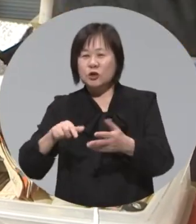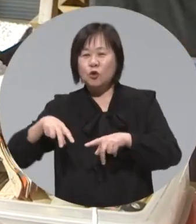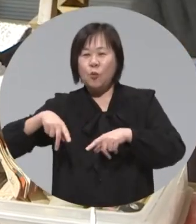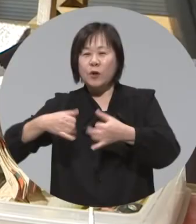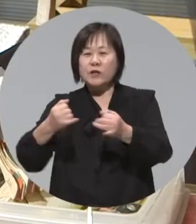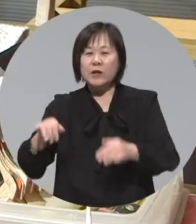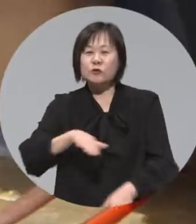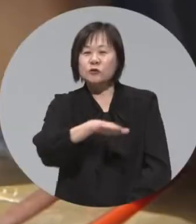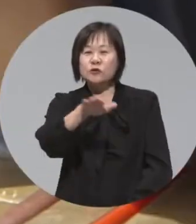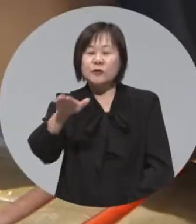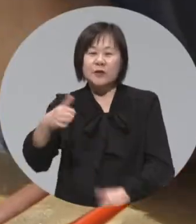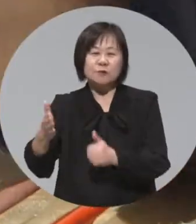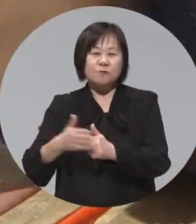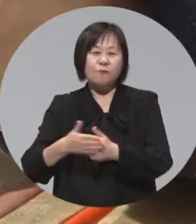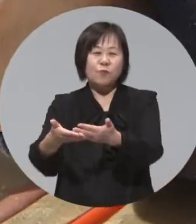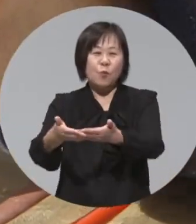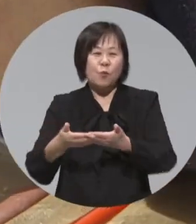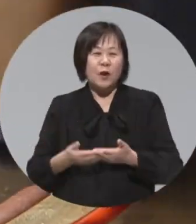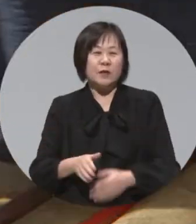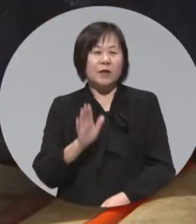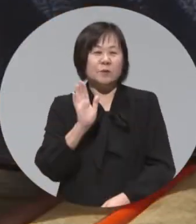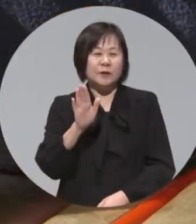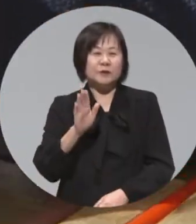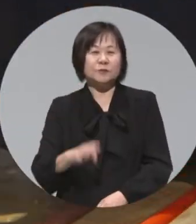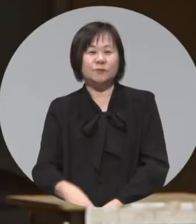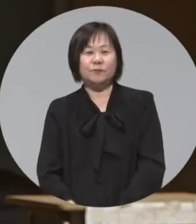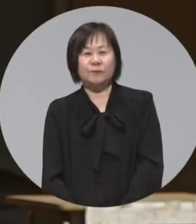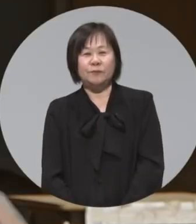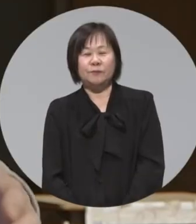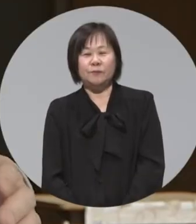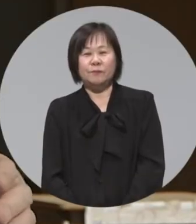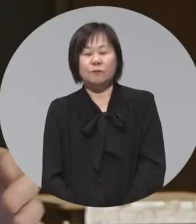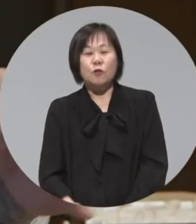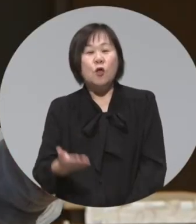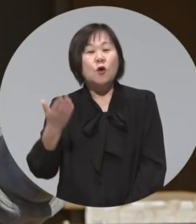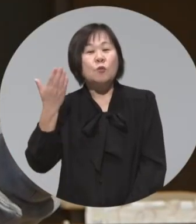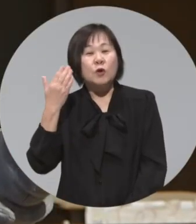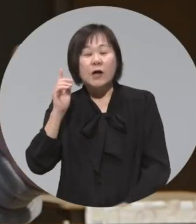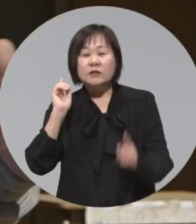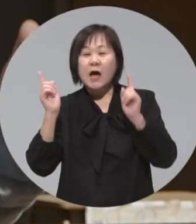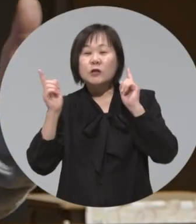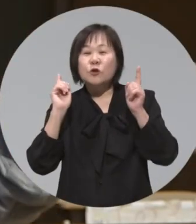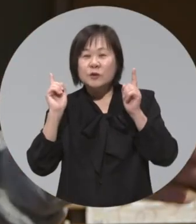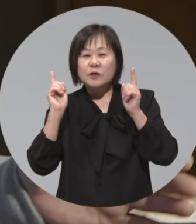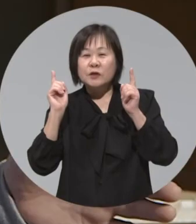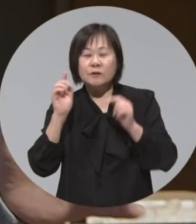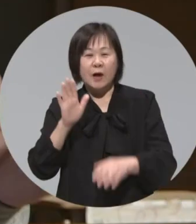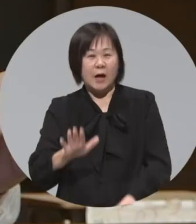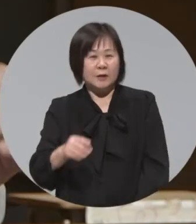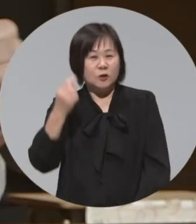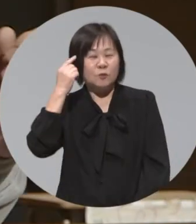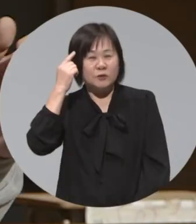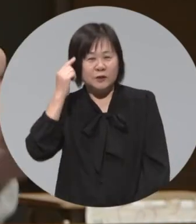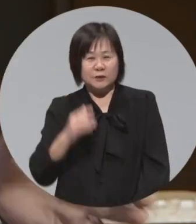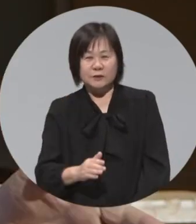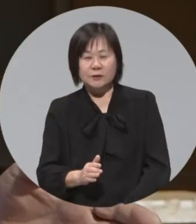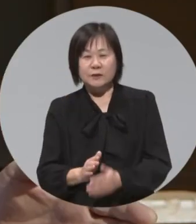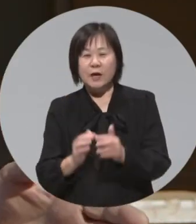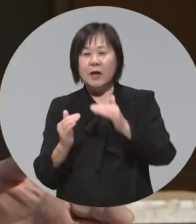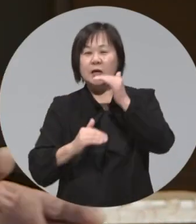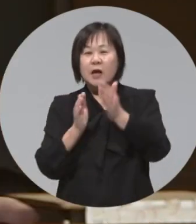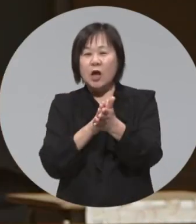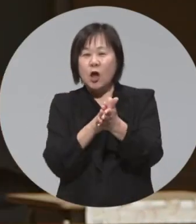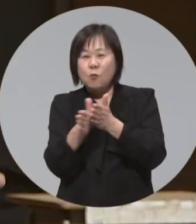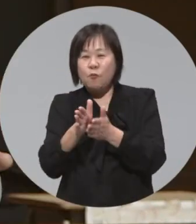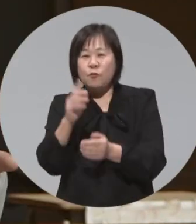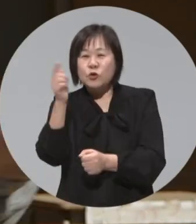方たちによって運営されています。 昔遊びっていうのが結構あったと思うんですね。で、竹とんぼ作りですと